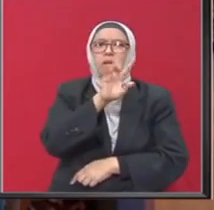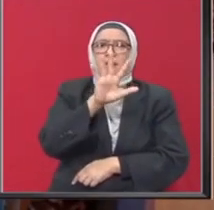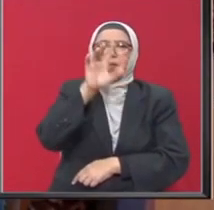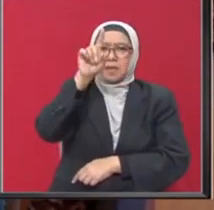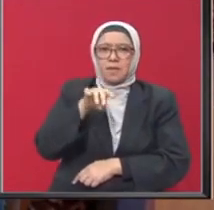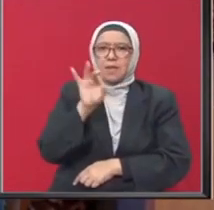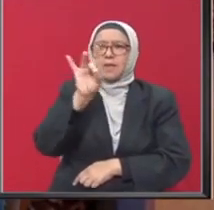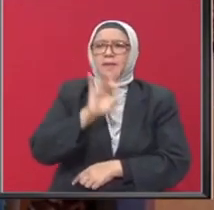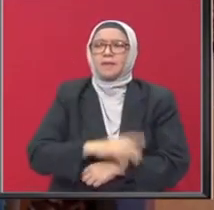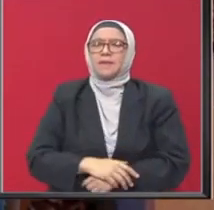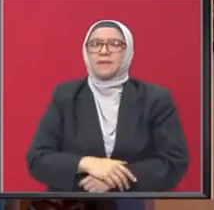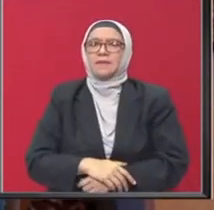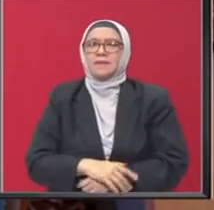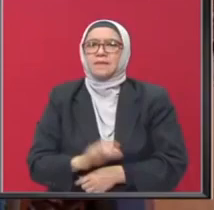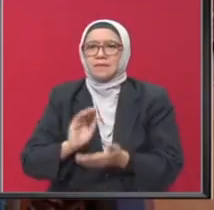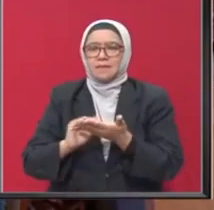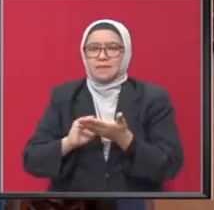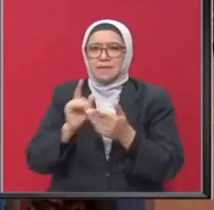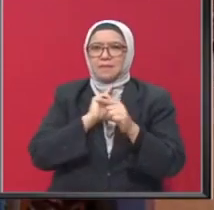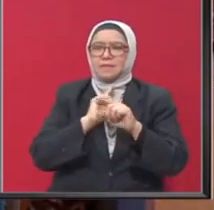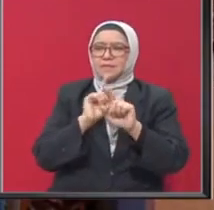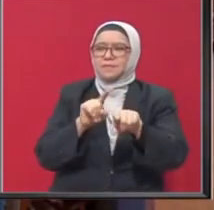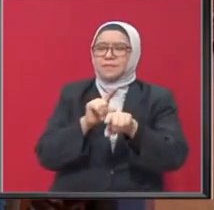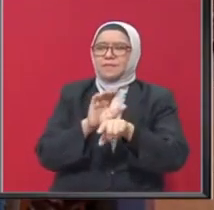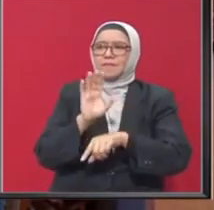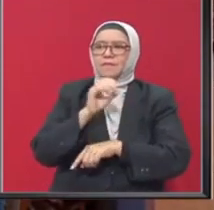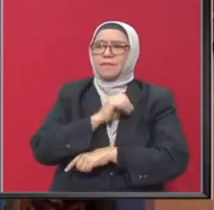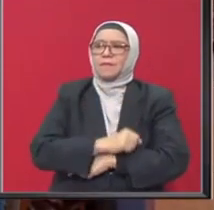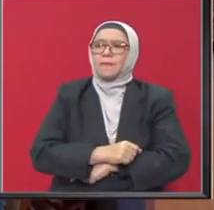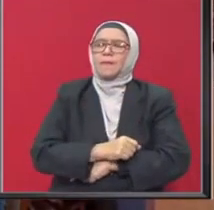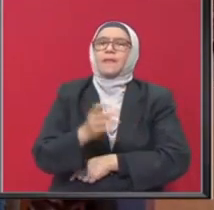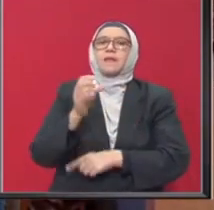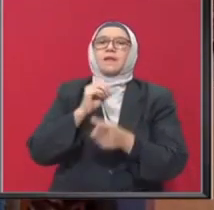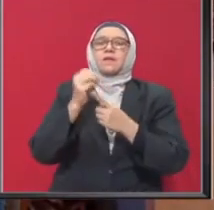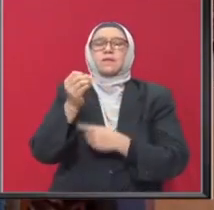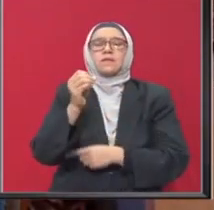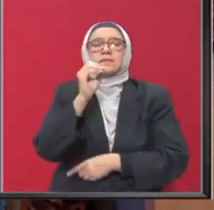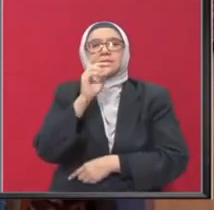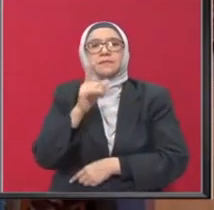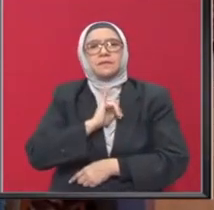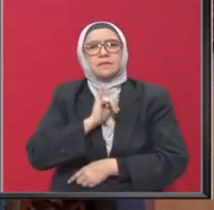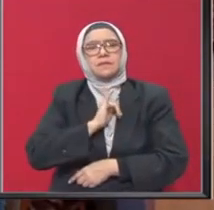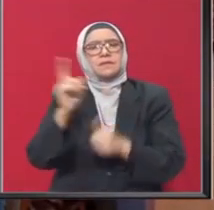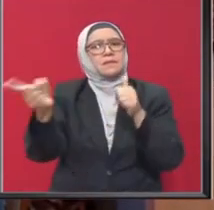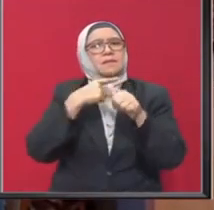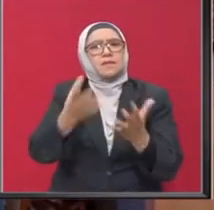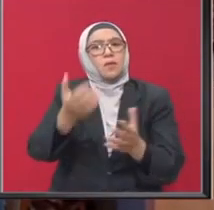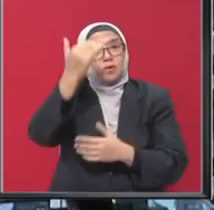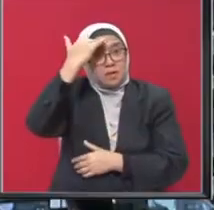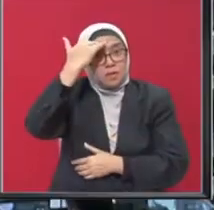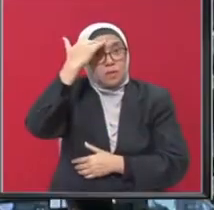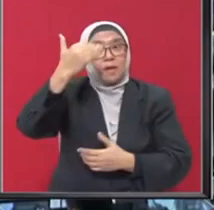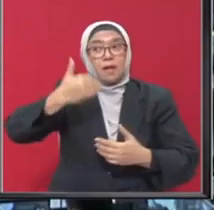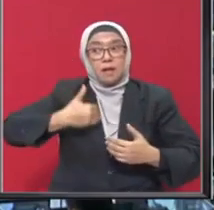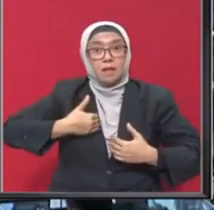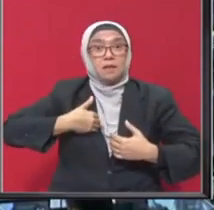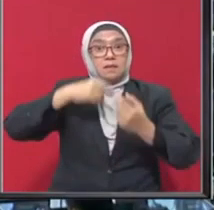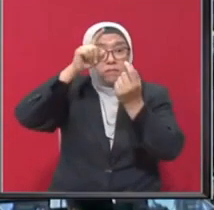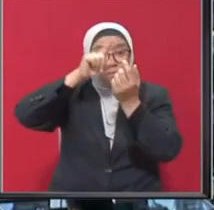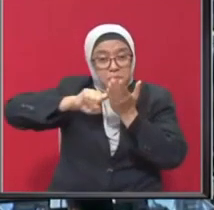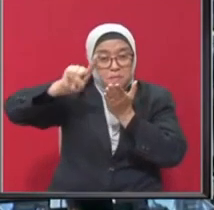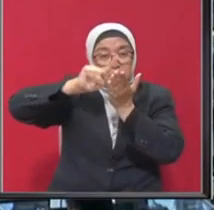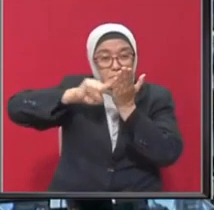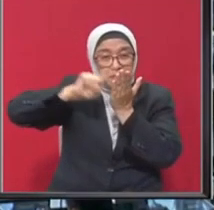gas 25 oke yang pertamanya saya enggak tahu Adakah urasan terperinci oleh jabatan pegawai negara